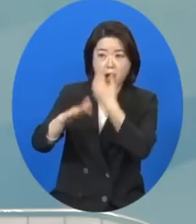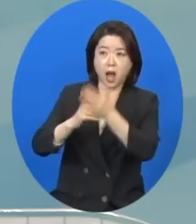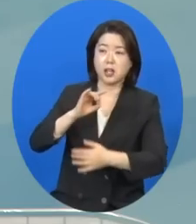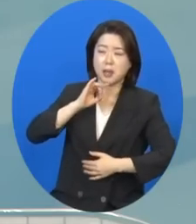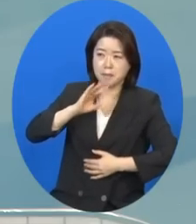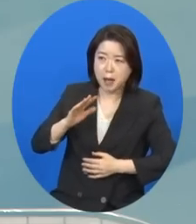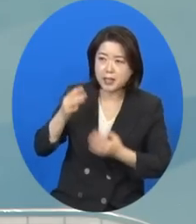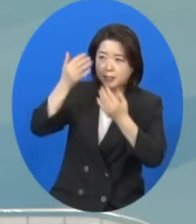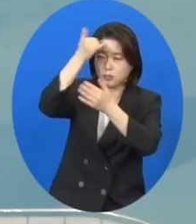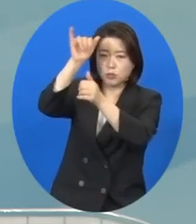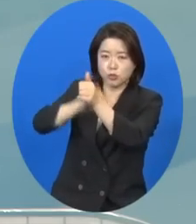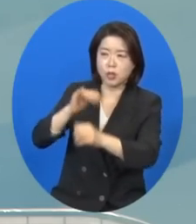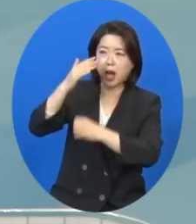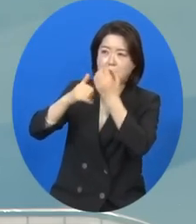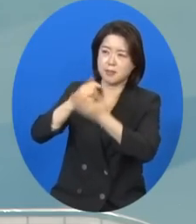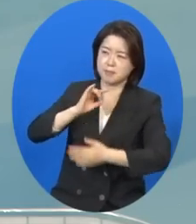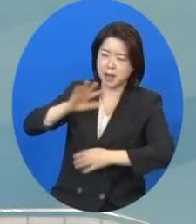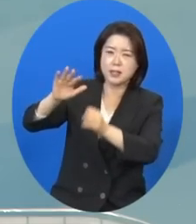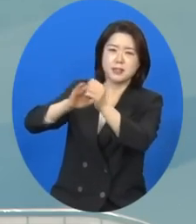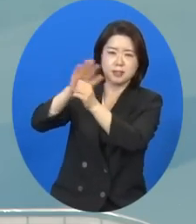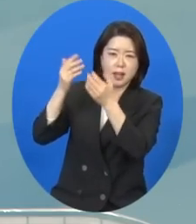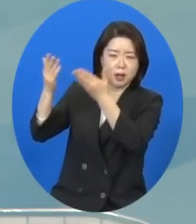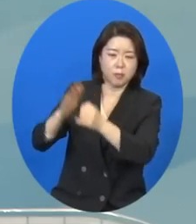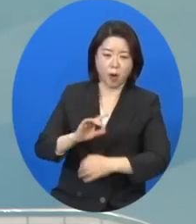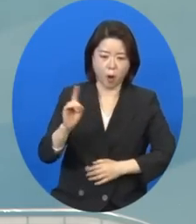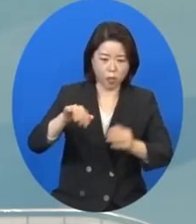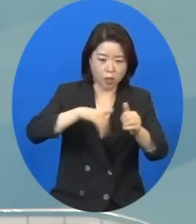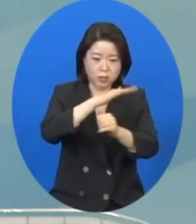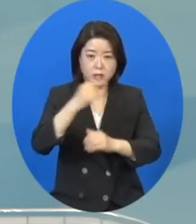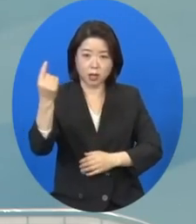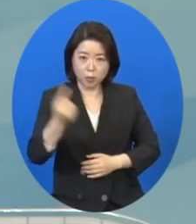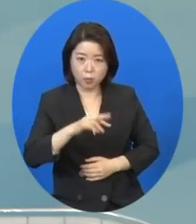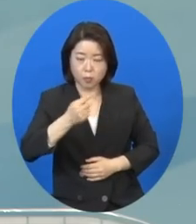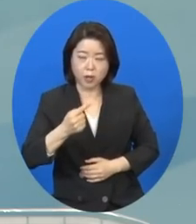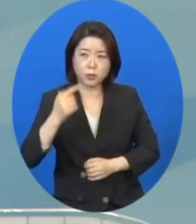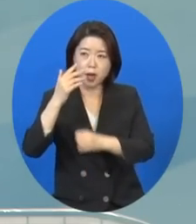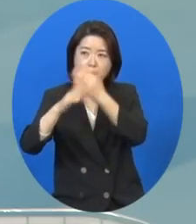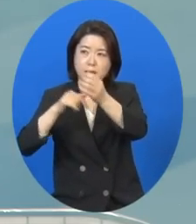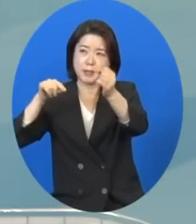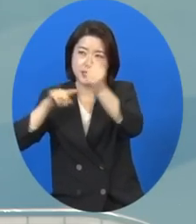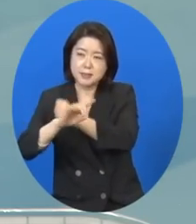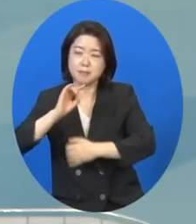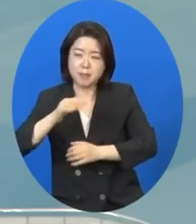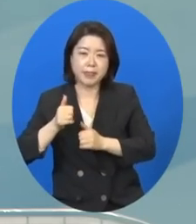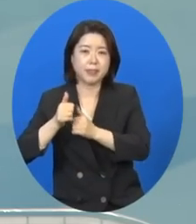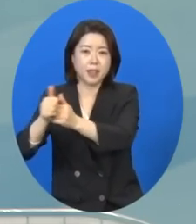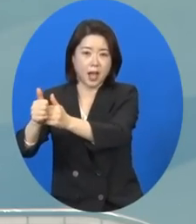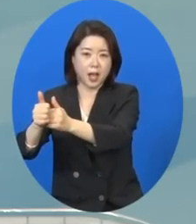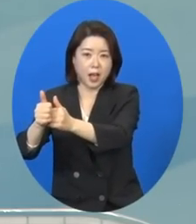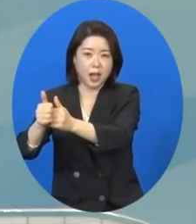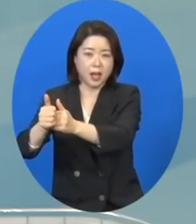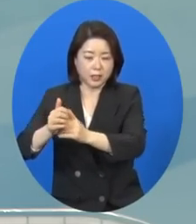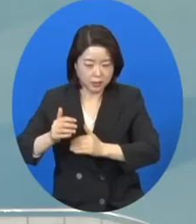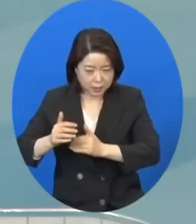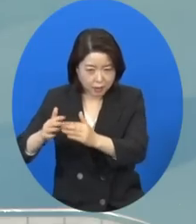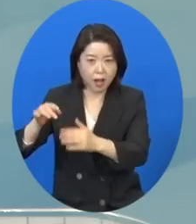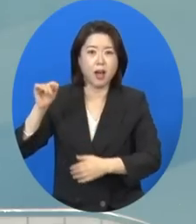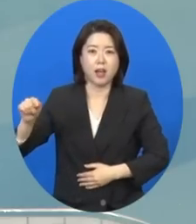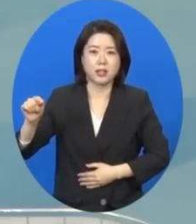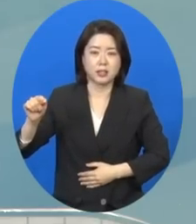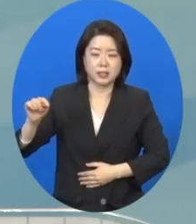충성하고 하나님만 사랑하며 정말 어떤 상황 속에서도 그분의 뜻만을 따르고 나아가는